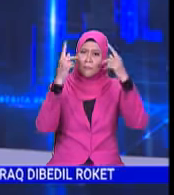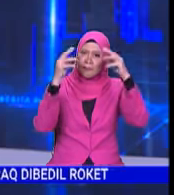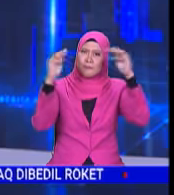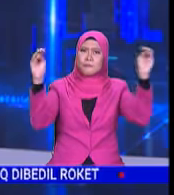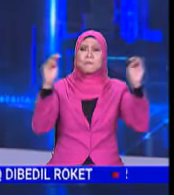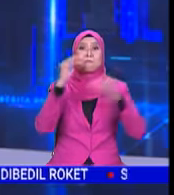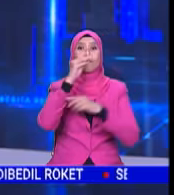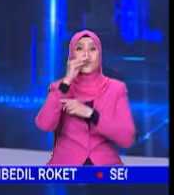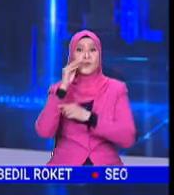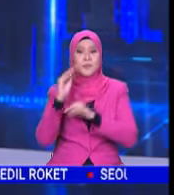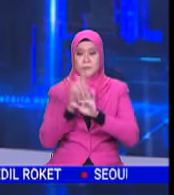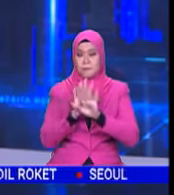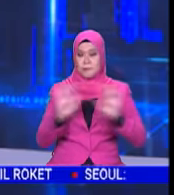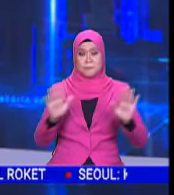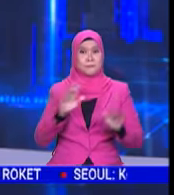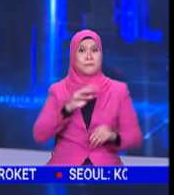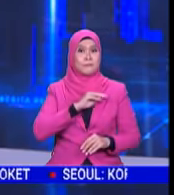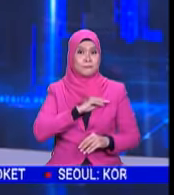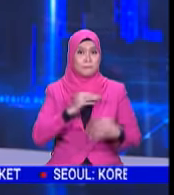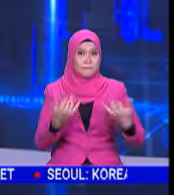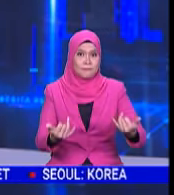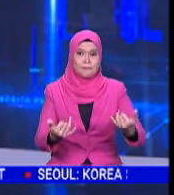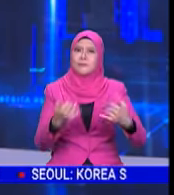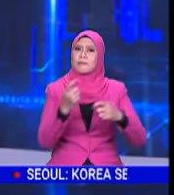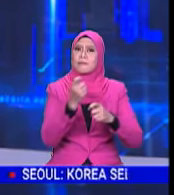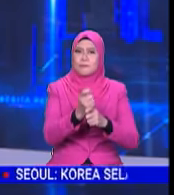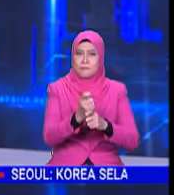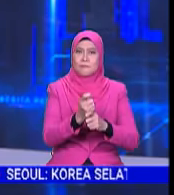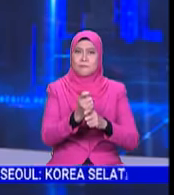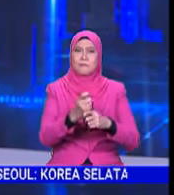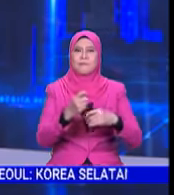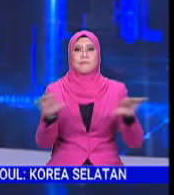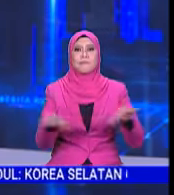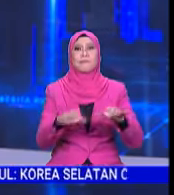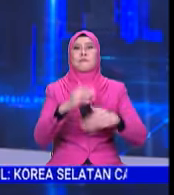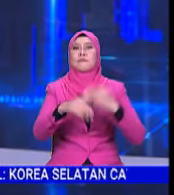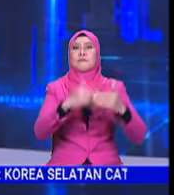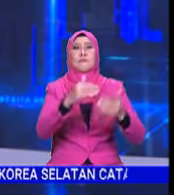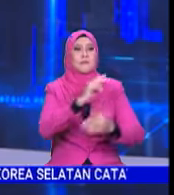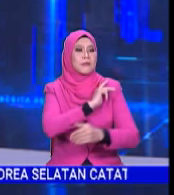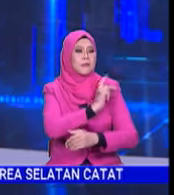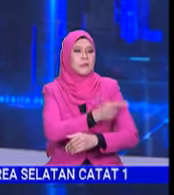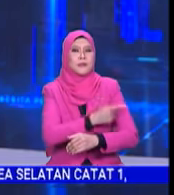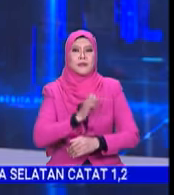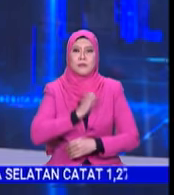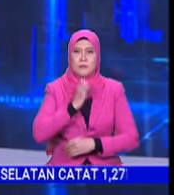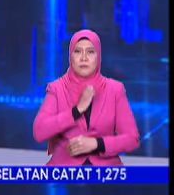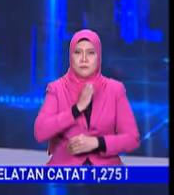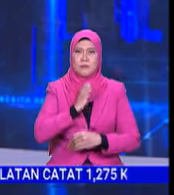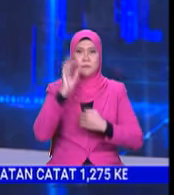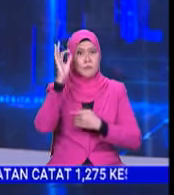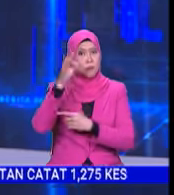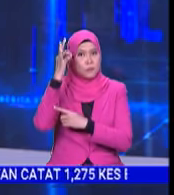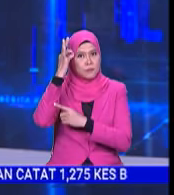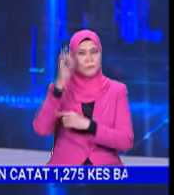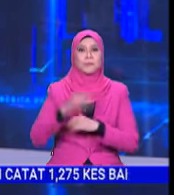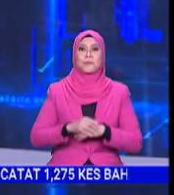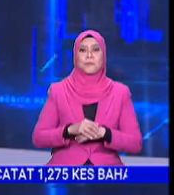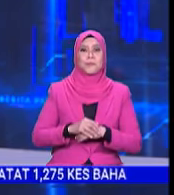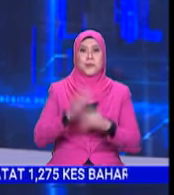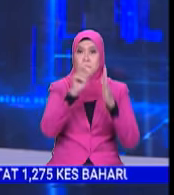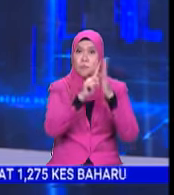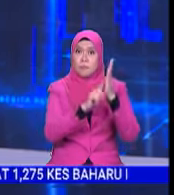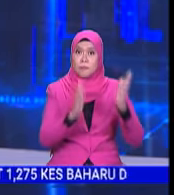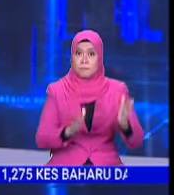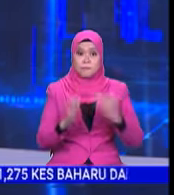serta barisan Jemaah Menteri sedia ada masih kekal menjalankan kuasa eksekutif persekutuan. Peguam Negara Tan Sri Idrus Harun menerusi